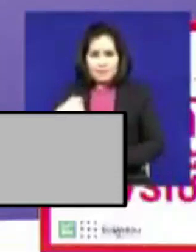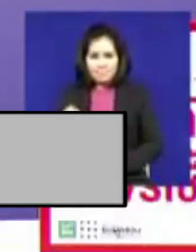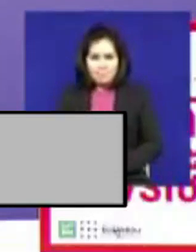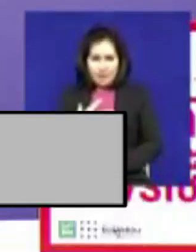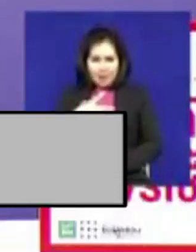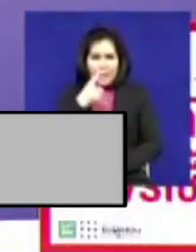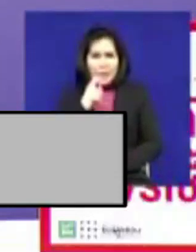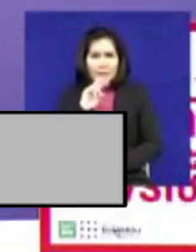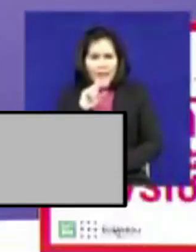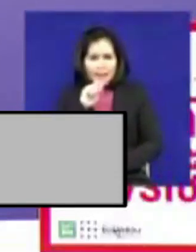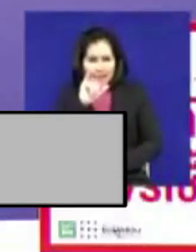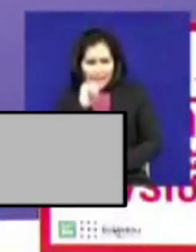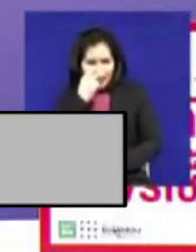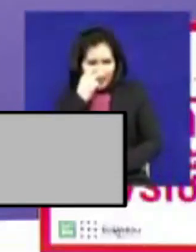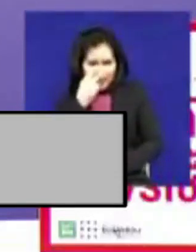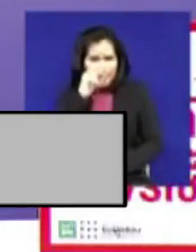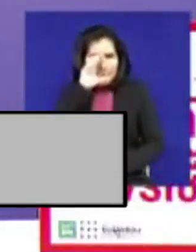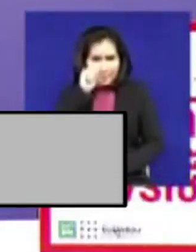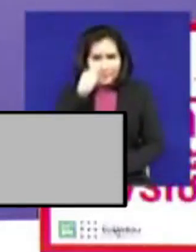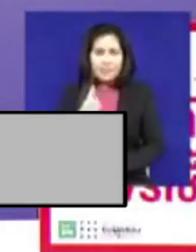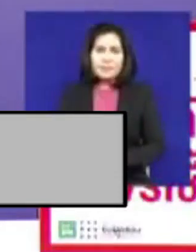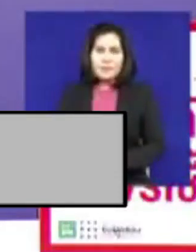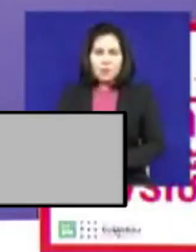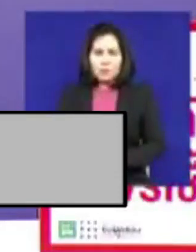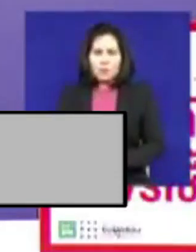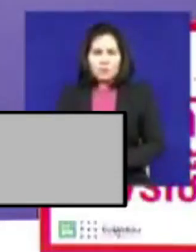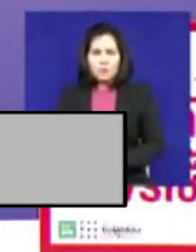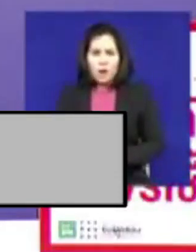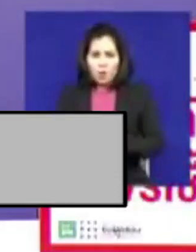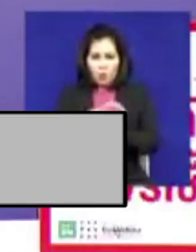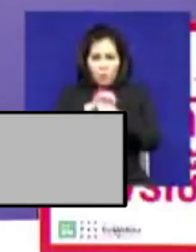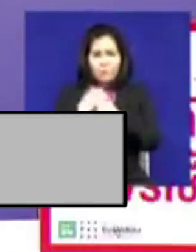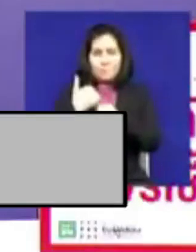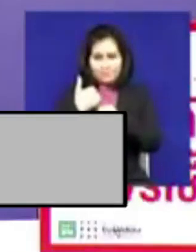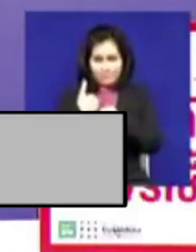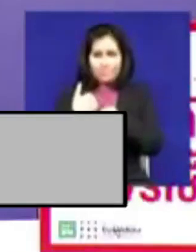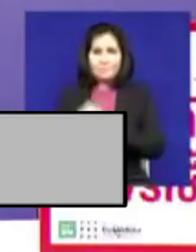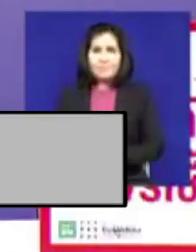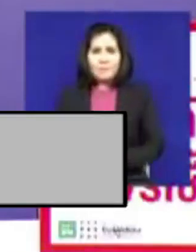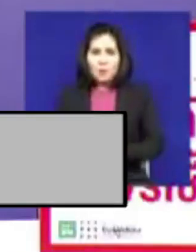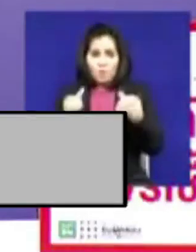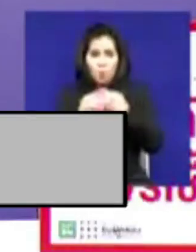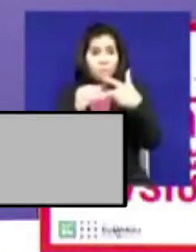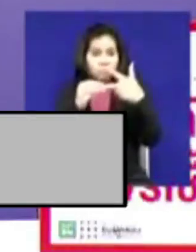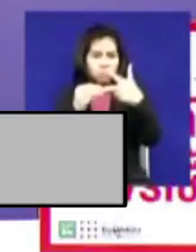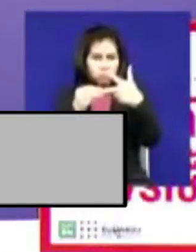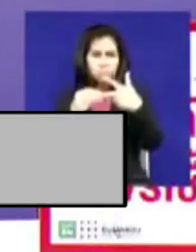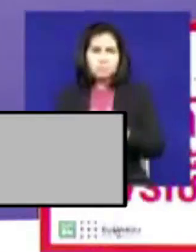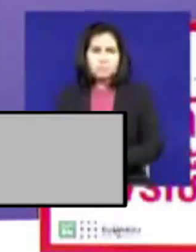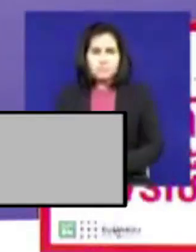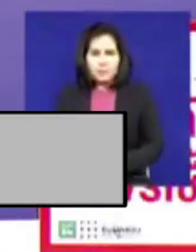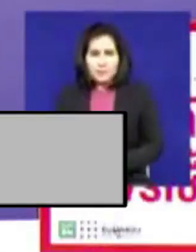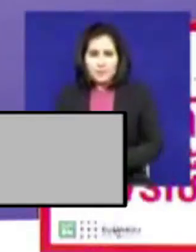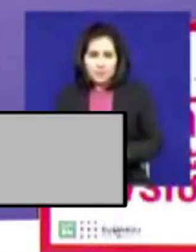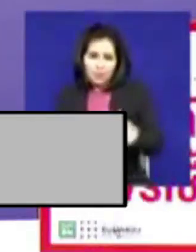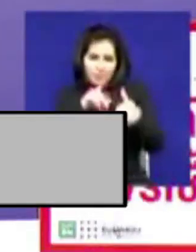ได้กับภาพรังสีของโรคนะครับตัวโควิด-19 นั้นกลุ่มพวกนี้นะครับได้รับการส